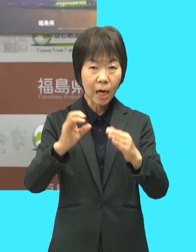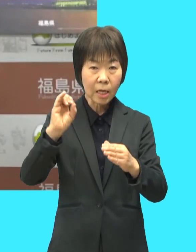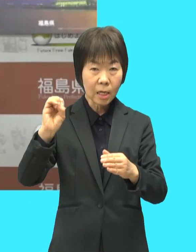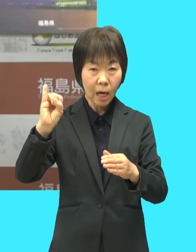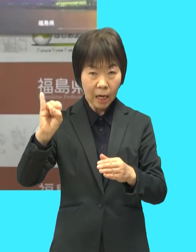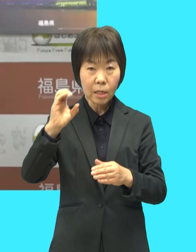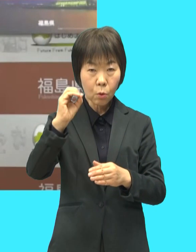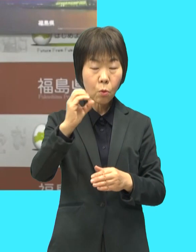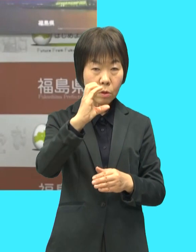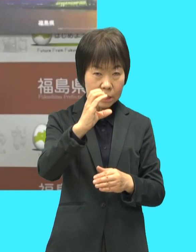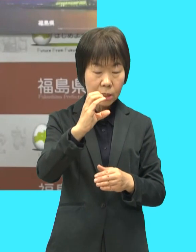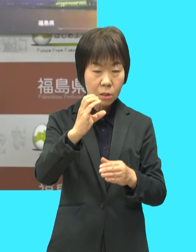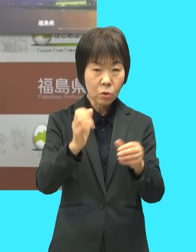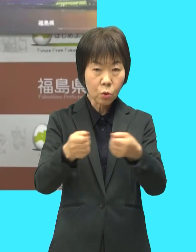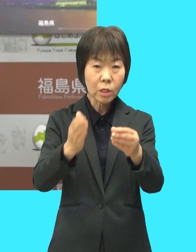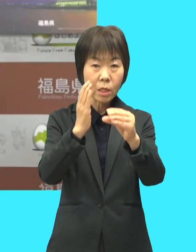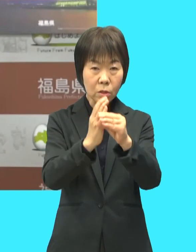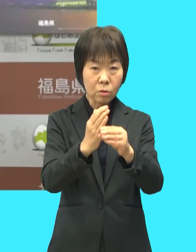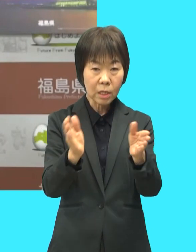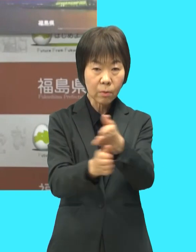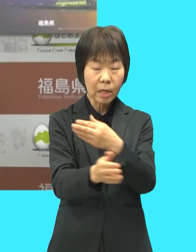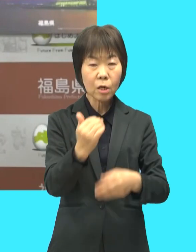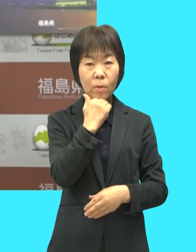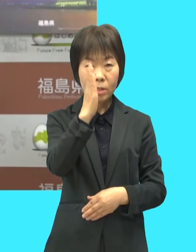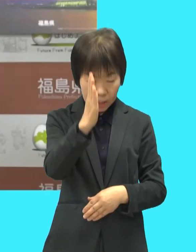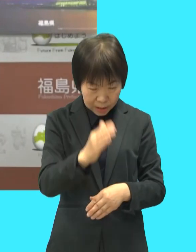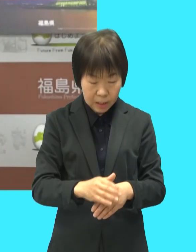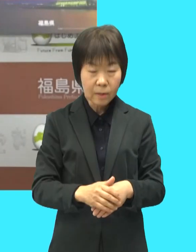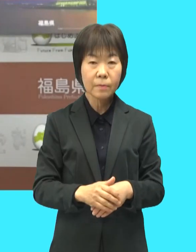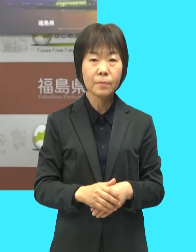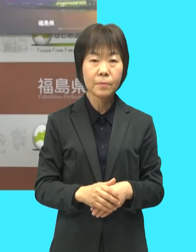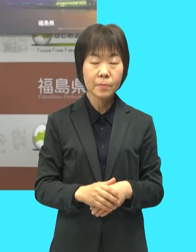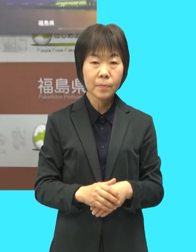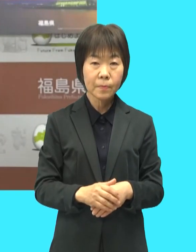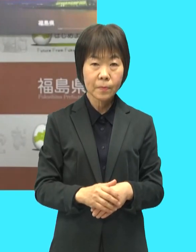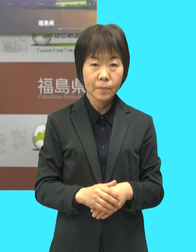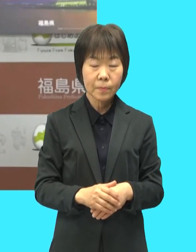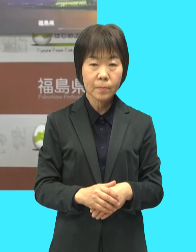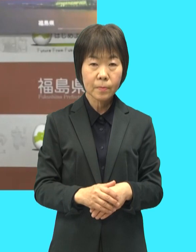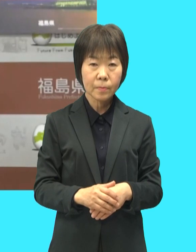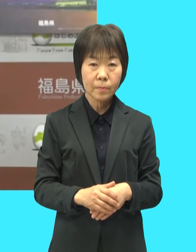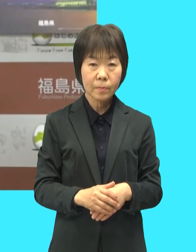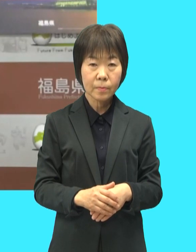整中でありますので、今しばらくお待ちいただければと思います。